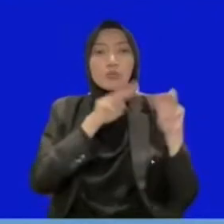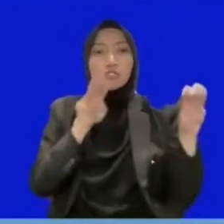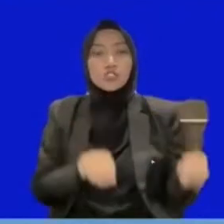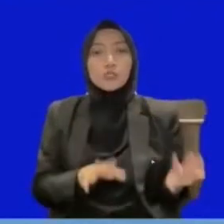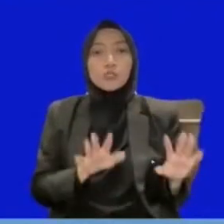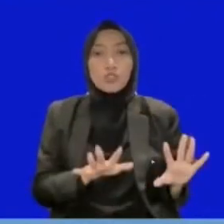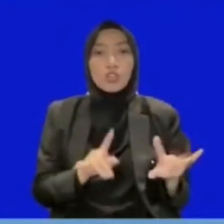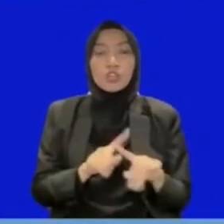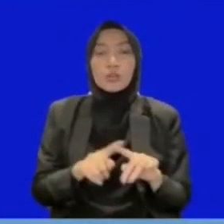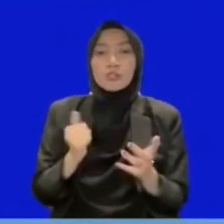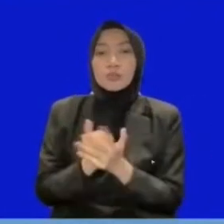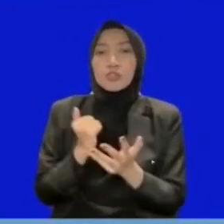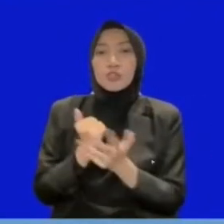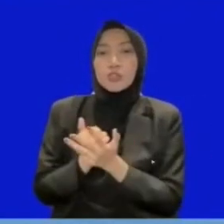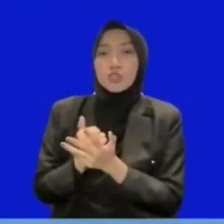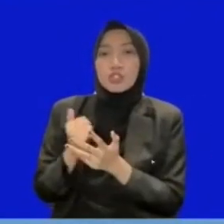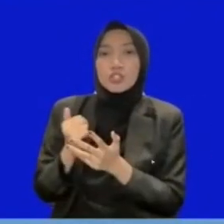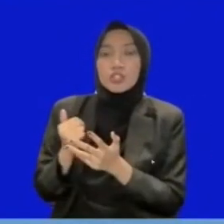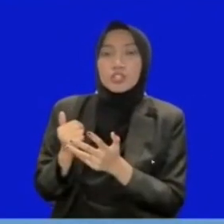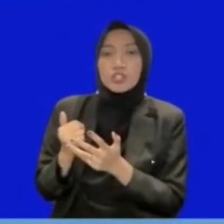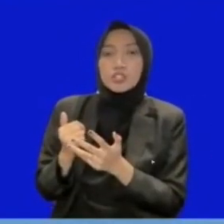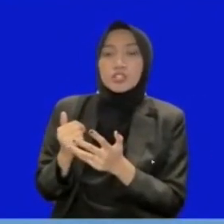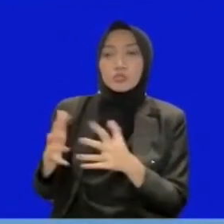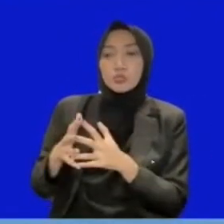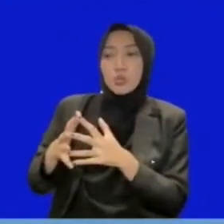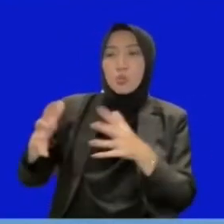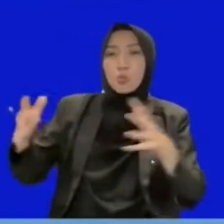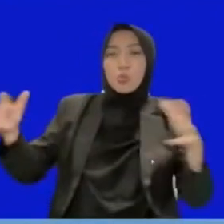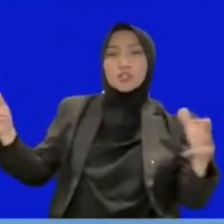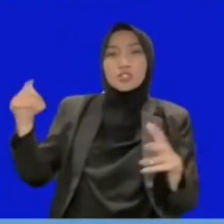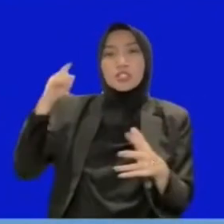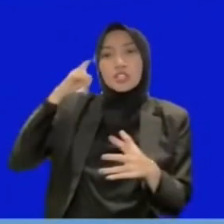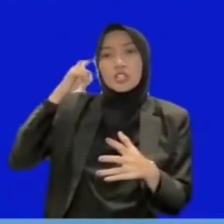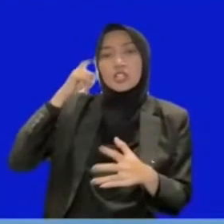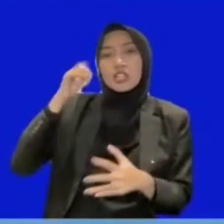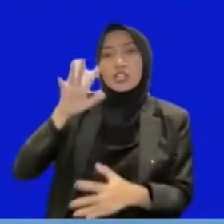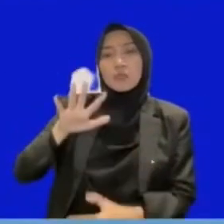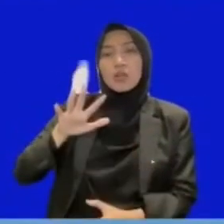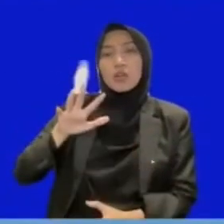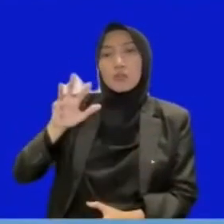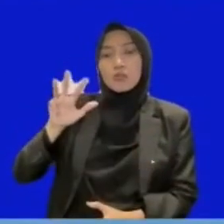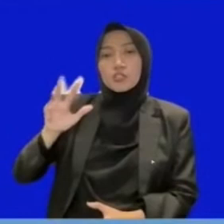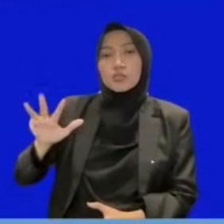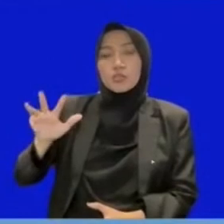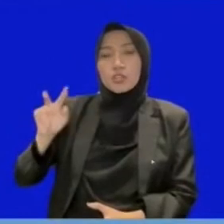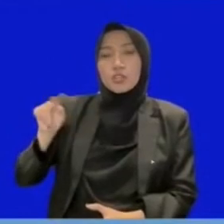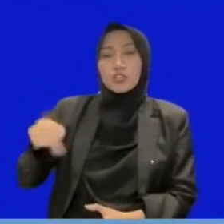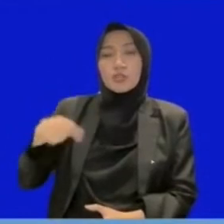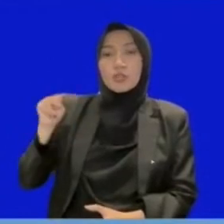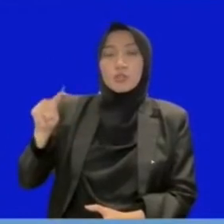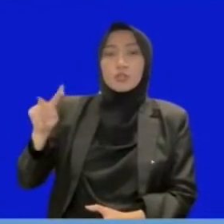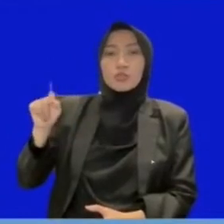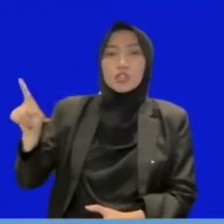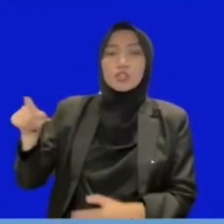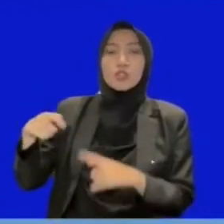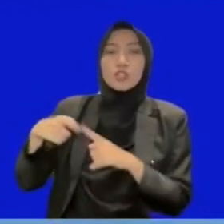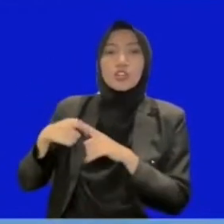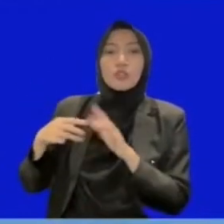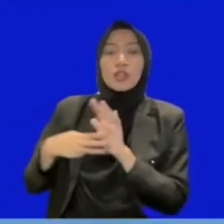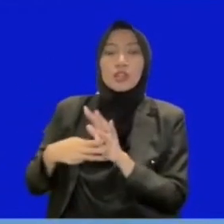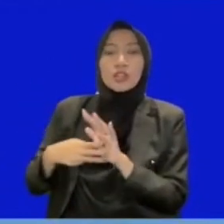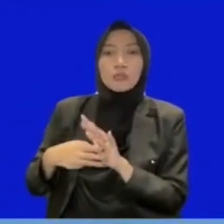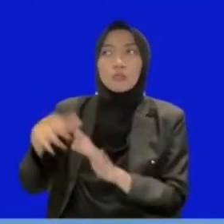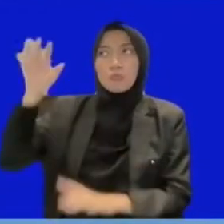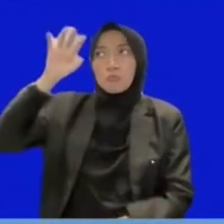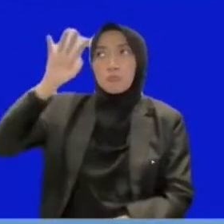sesungguhnya Sangiran Early Mindset itu luasnya kurang lebih 59,21 km persegi, Bapak Ibu bisa